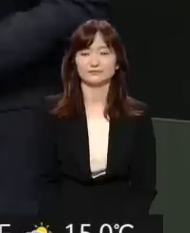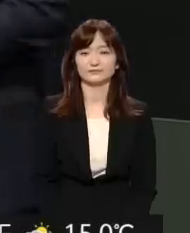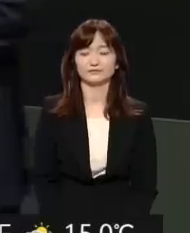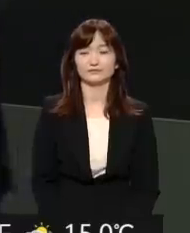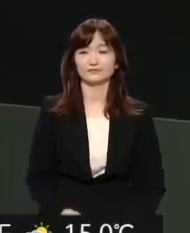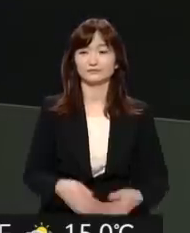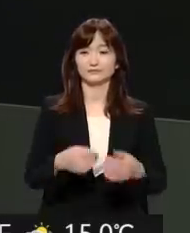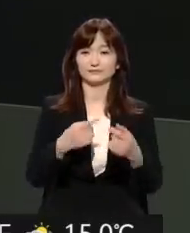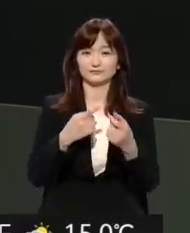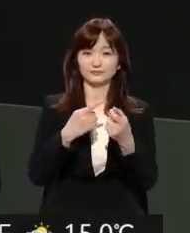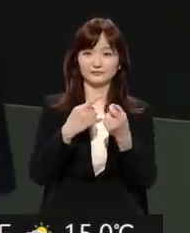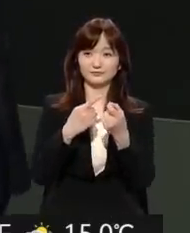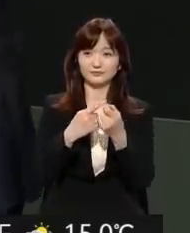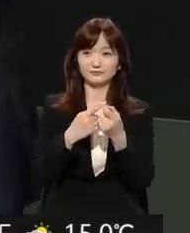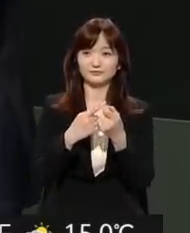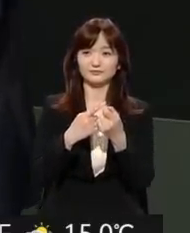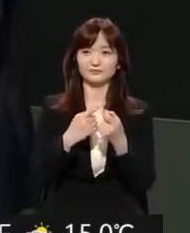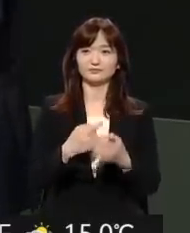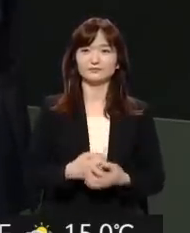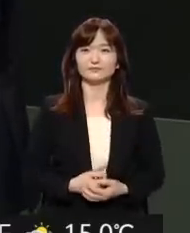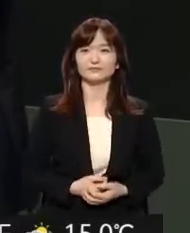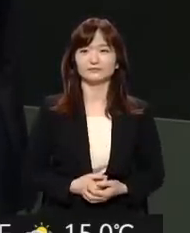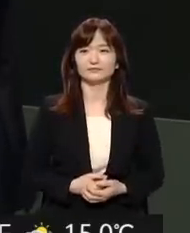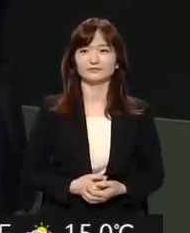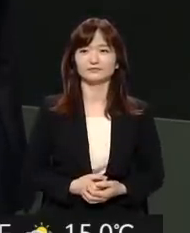자, 첫 번째 보죠.